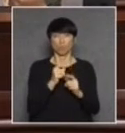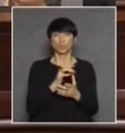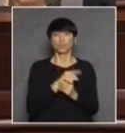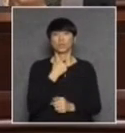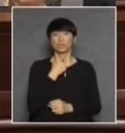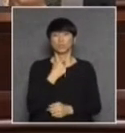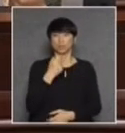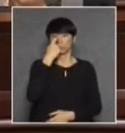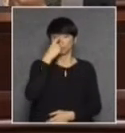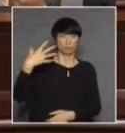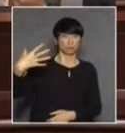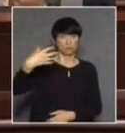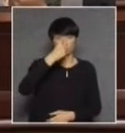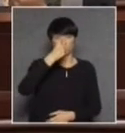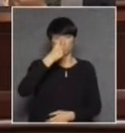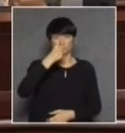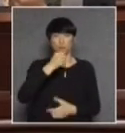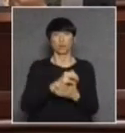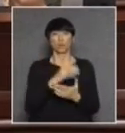意志政治僭建工程，他隨時做得，